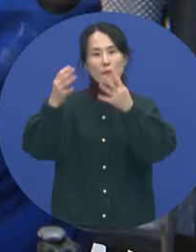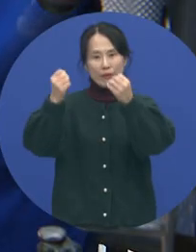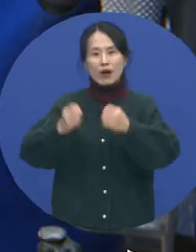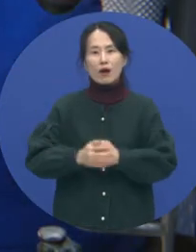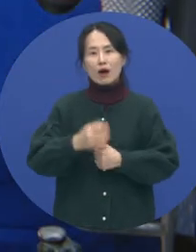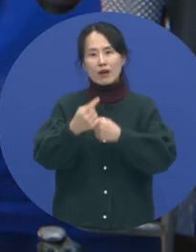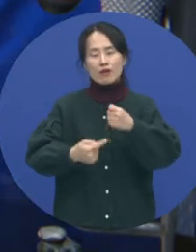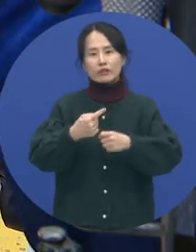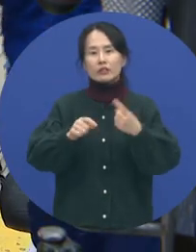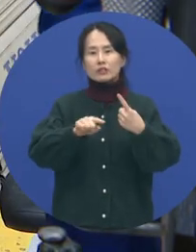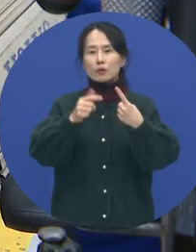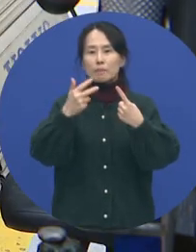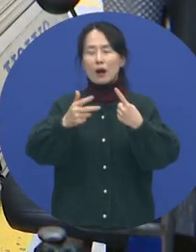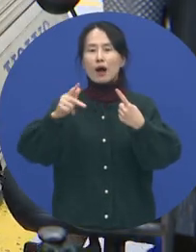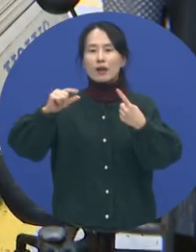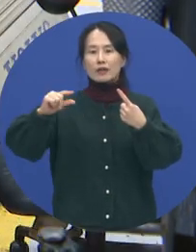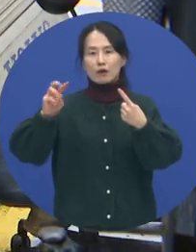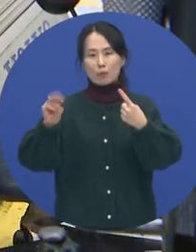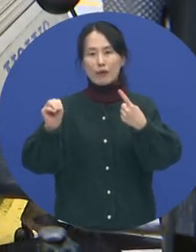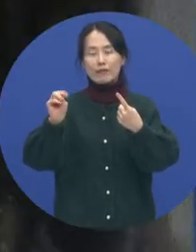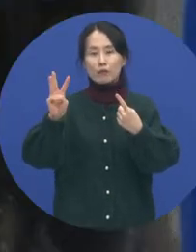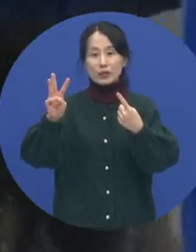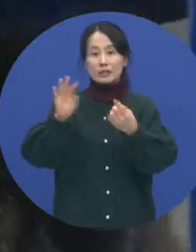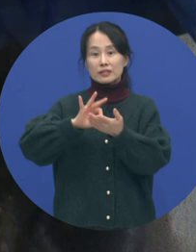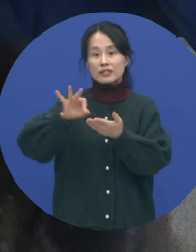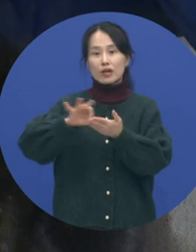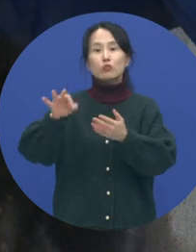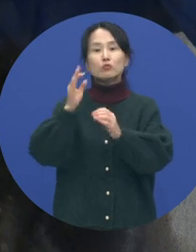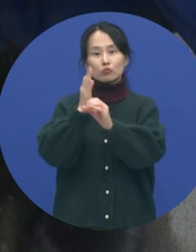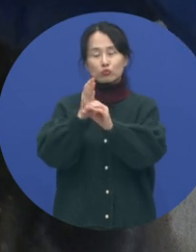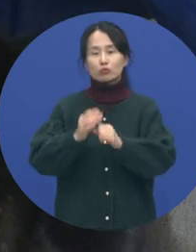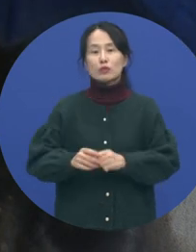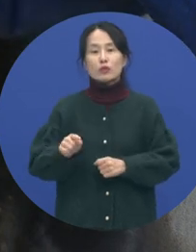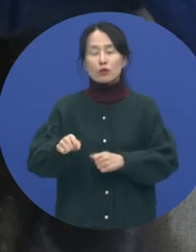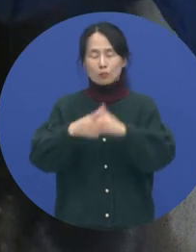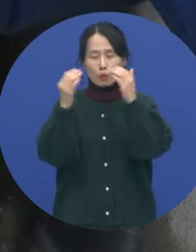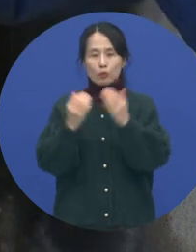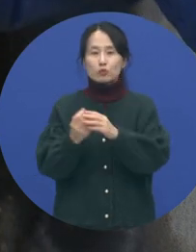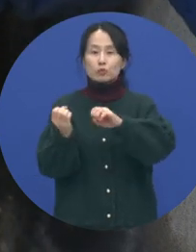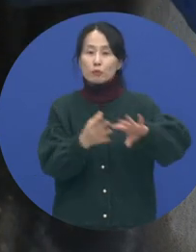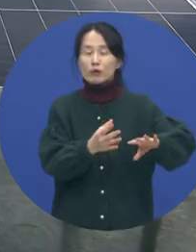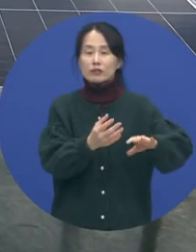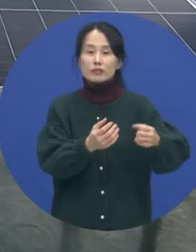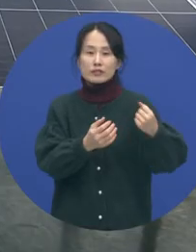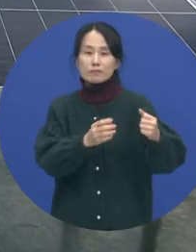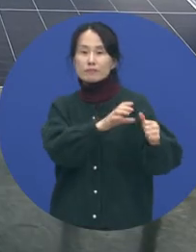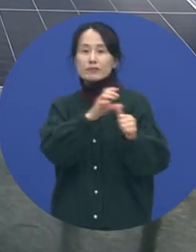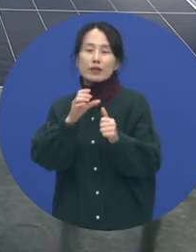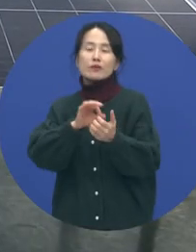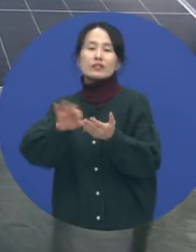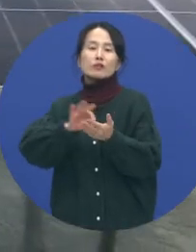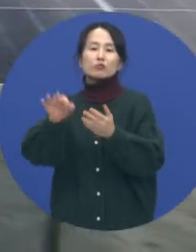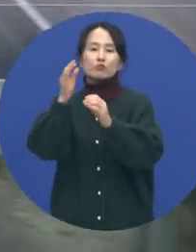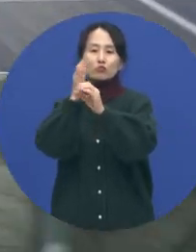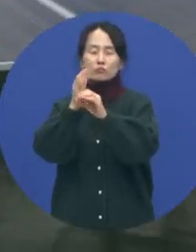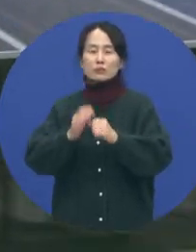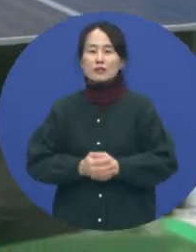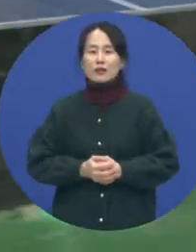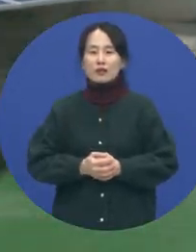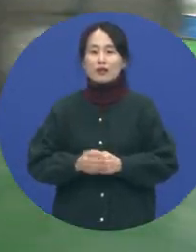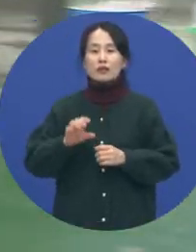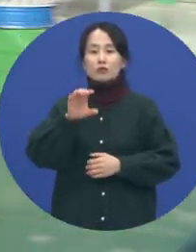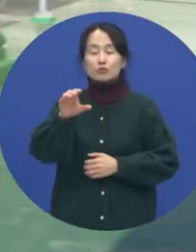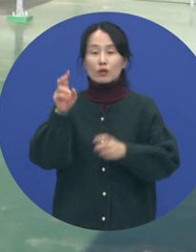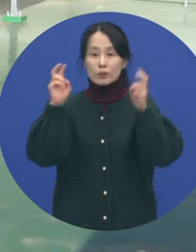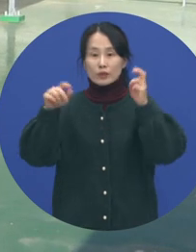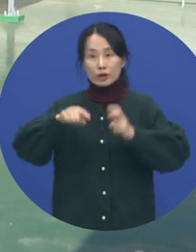연간 1.8기가와트의 전기를 사용 중인데 이를 모두 재생에너지로 사용하고 있습니다. 경기도와 협약한 투자사가